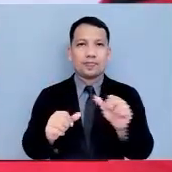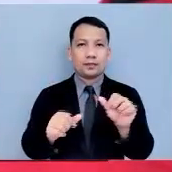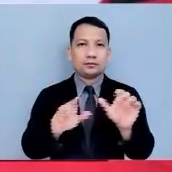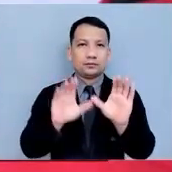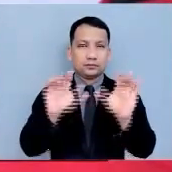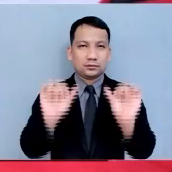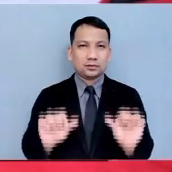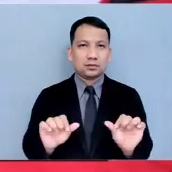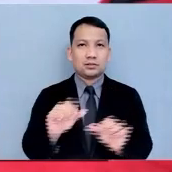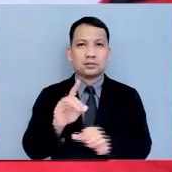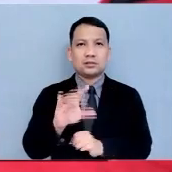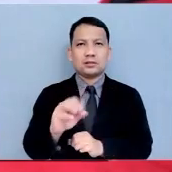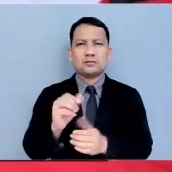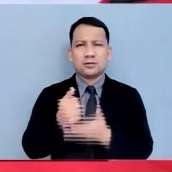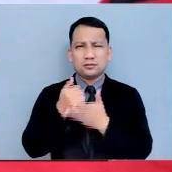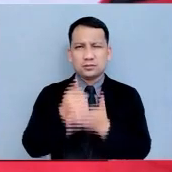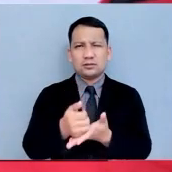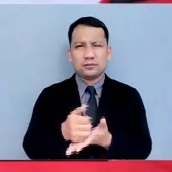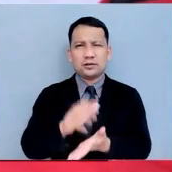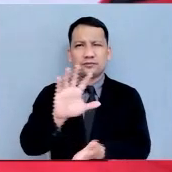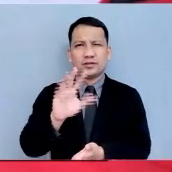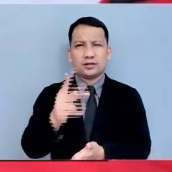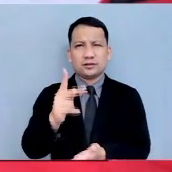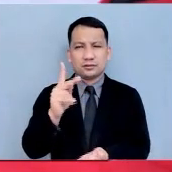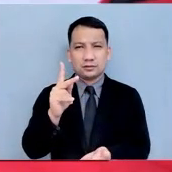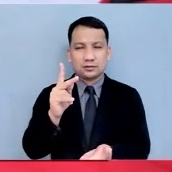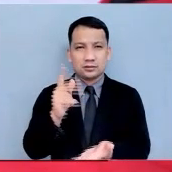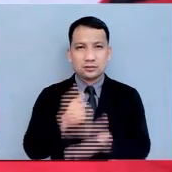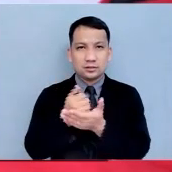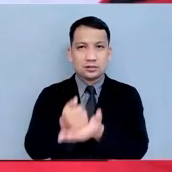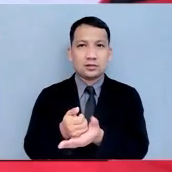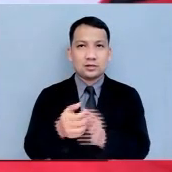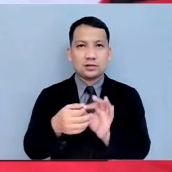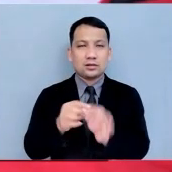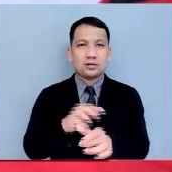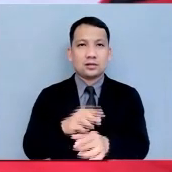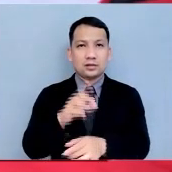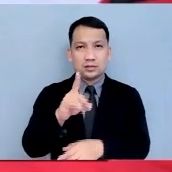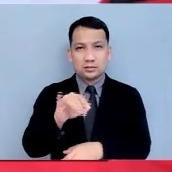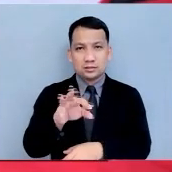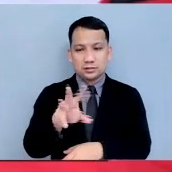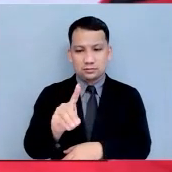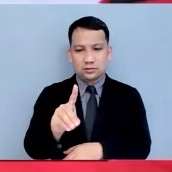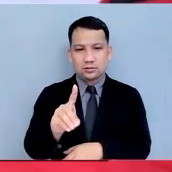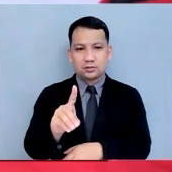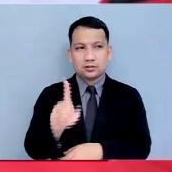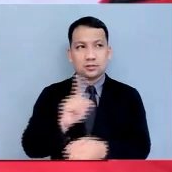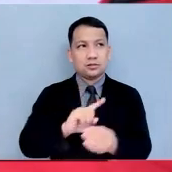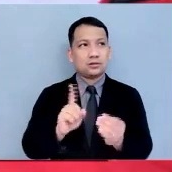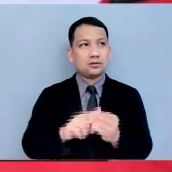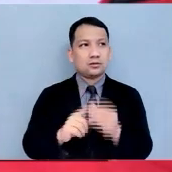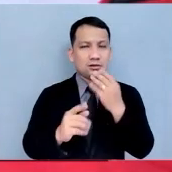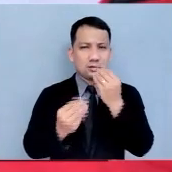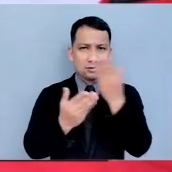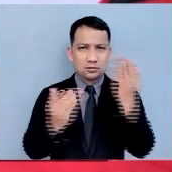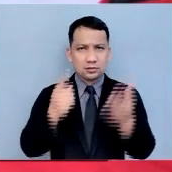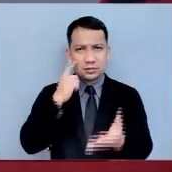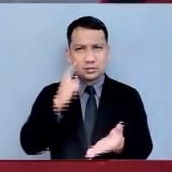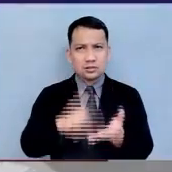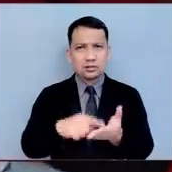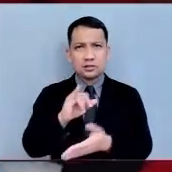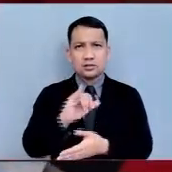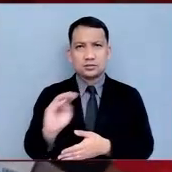post, makakatanggap raw ng 5,000 pesos na ayuda mula sa DSWD ang sinumang may registered SIM